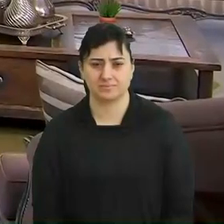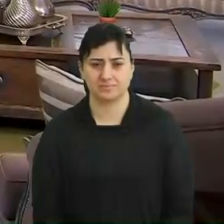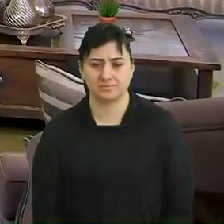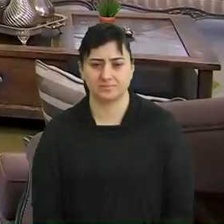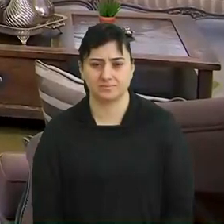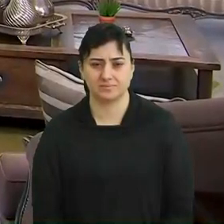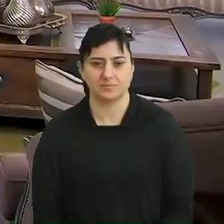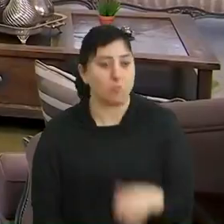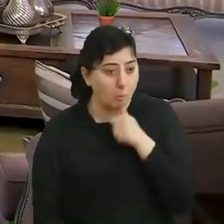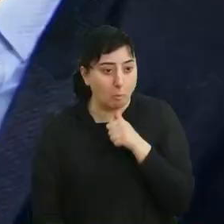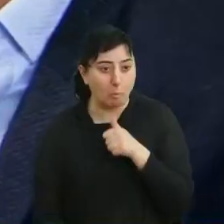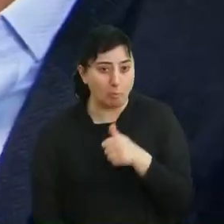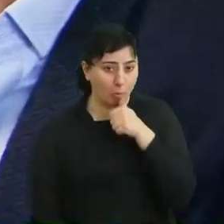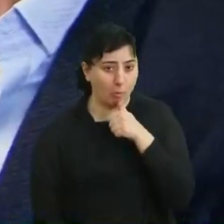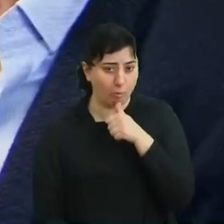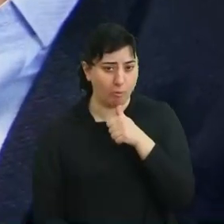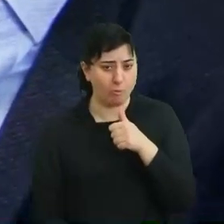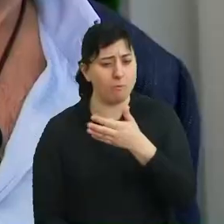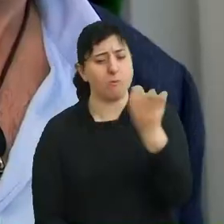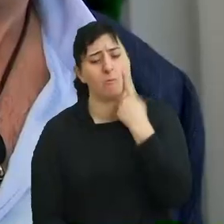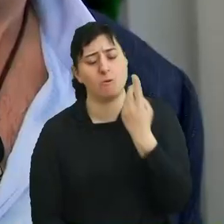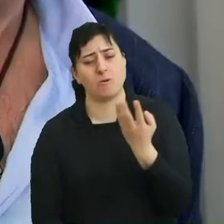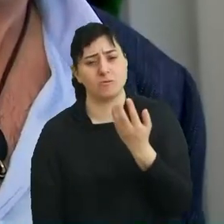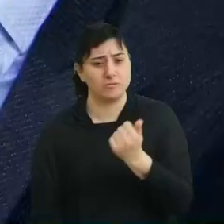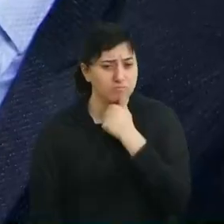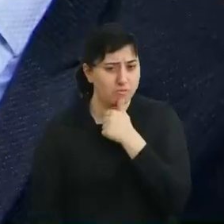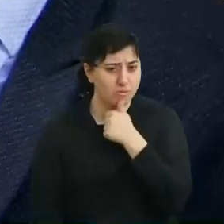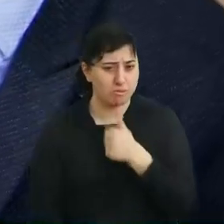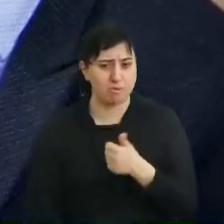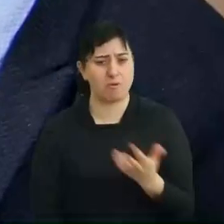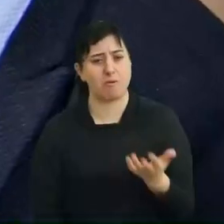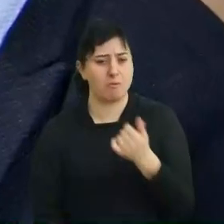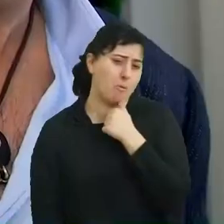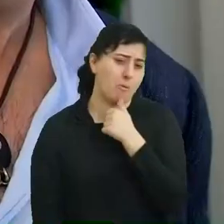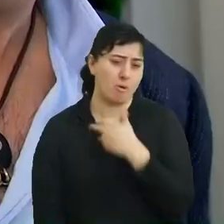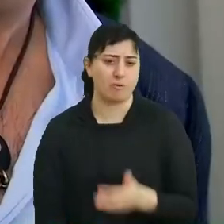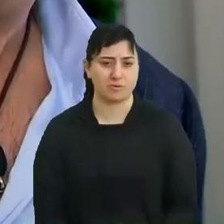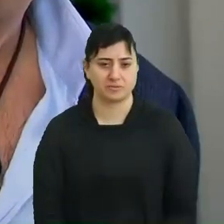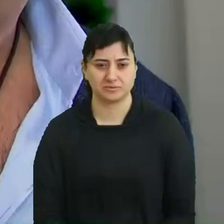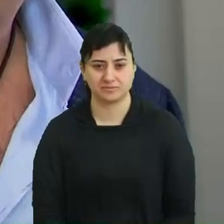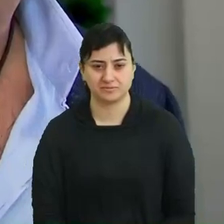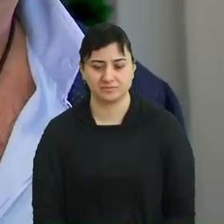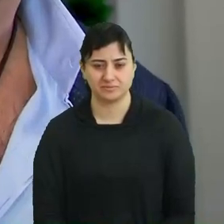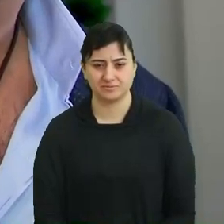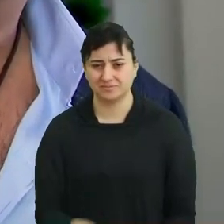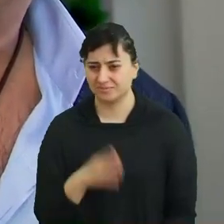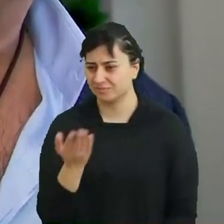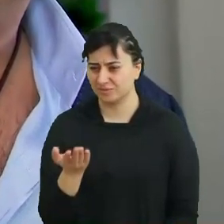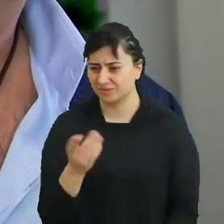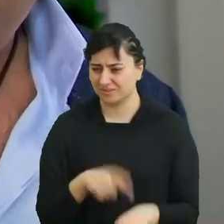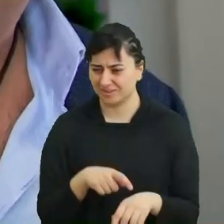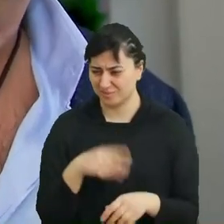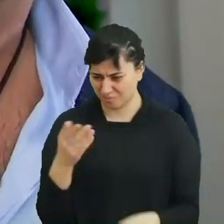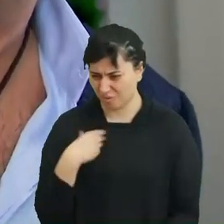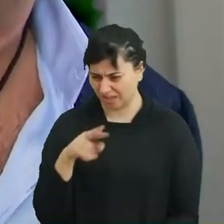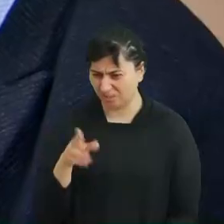Baba! Baba! Şu normalara baksana ya! En uzak halde yaptı baba ya! Olur mu baba ya? Bu ne çirkin bir taklittir